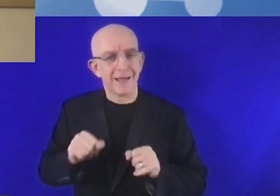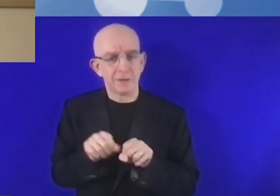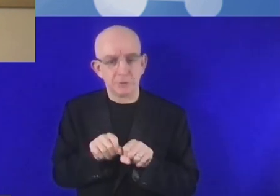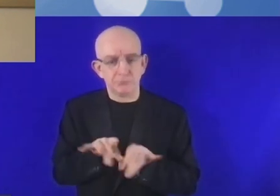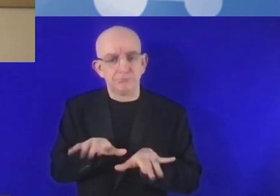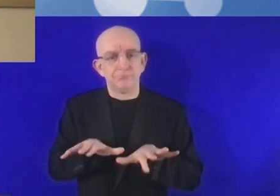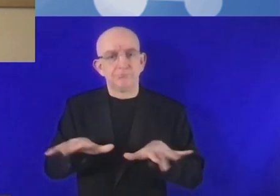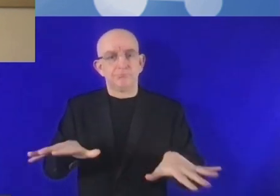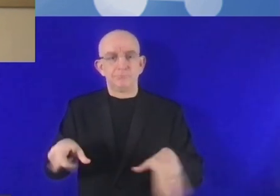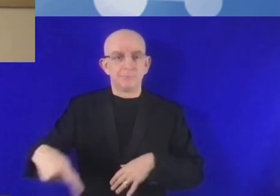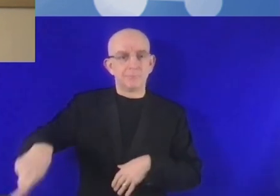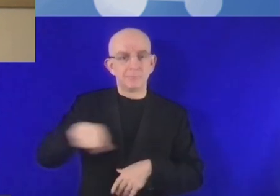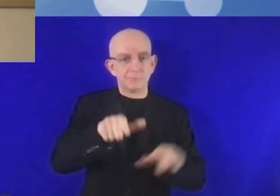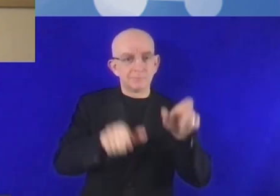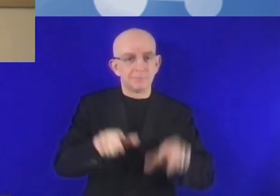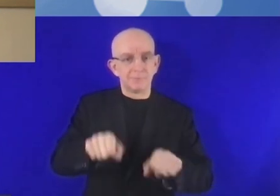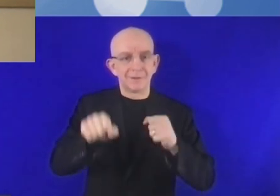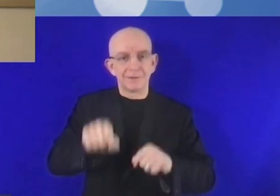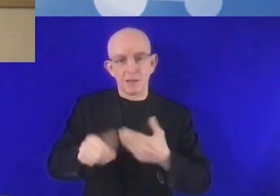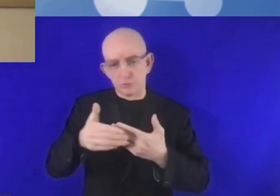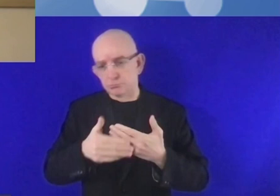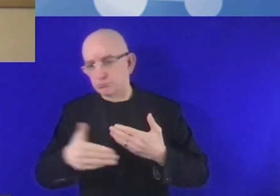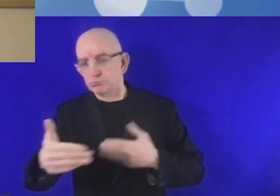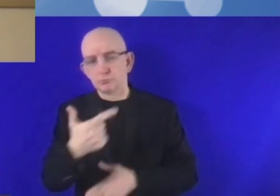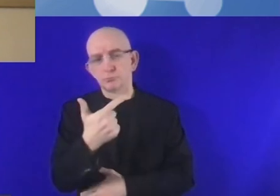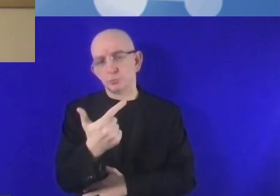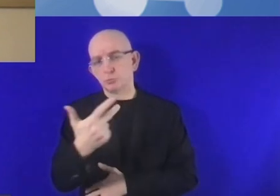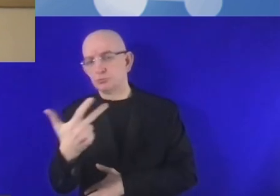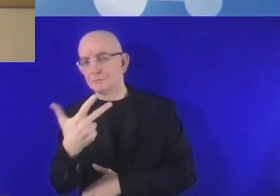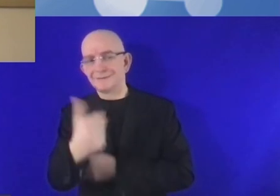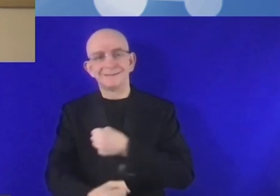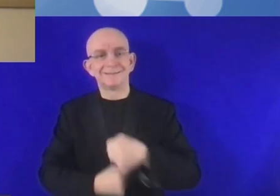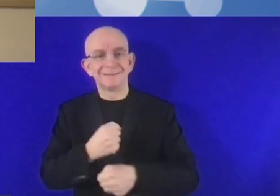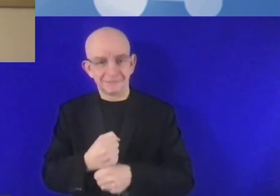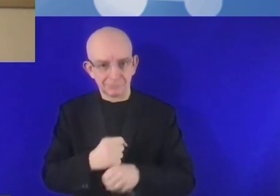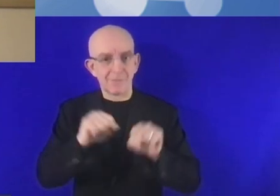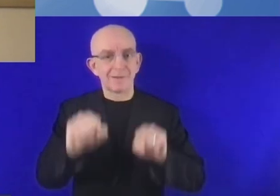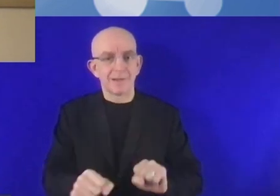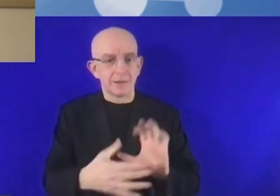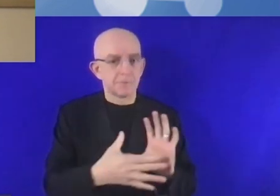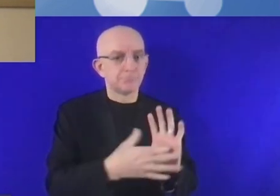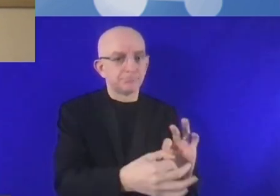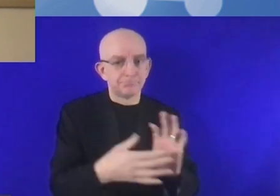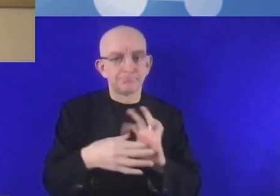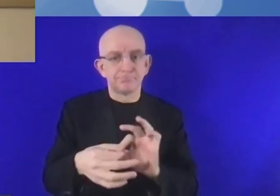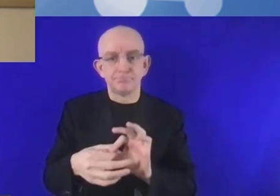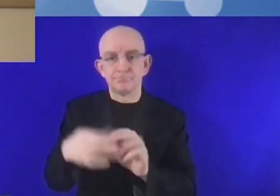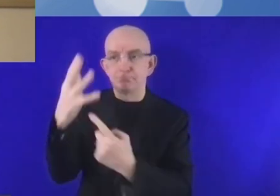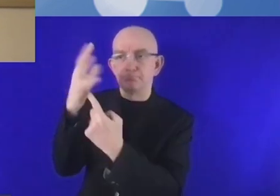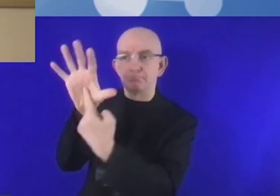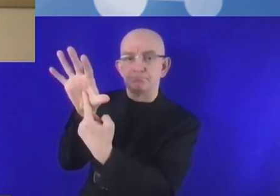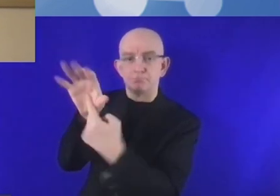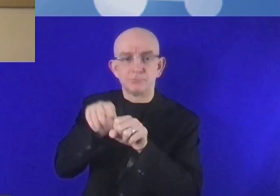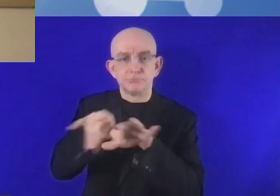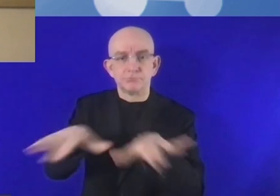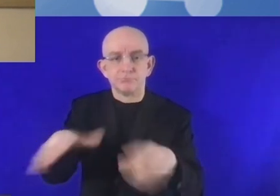rozwój infrastruktury internetu szerokopasmowego w ciągu kolejnych 2 do 3 lat, tak aby